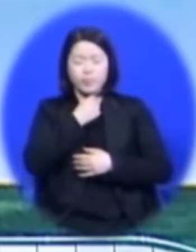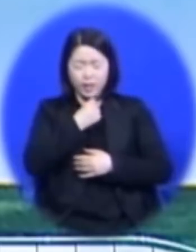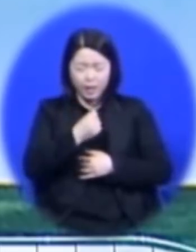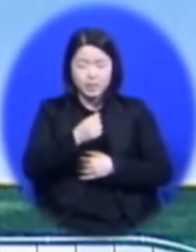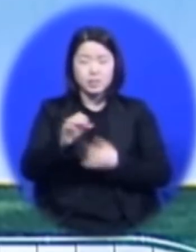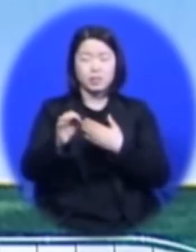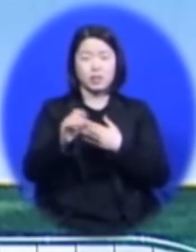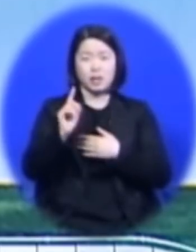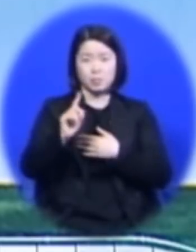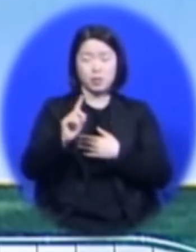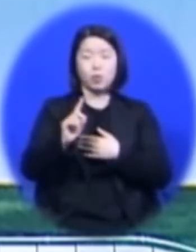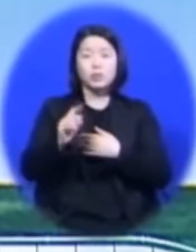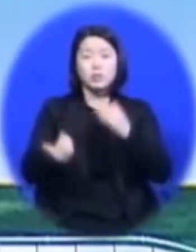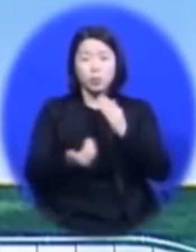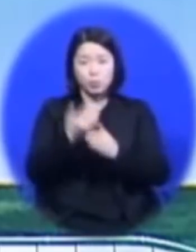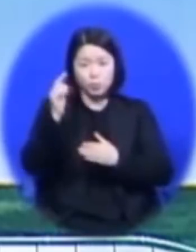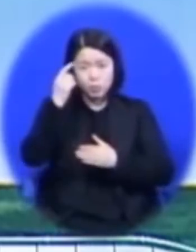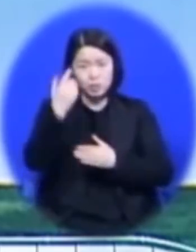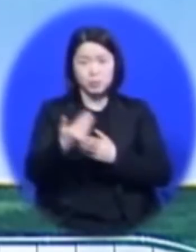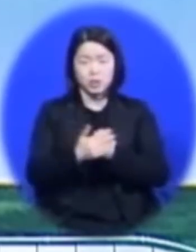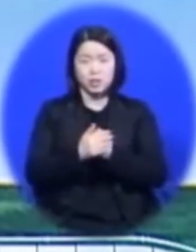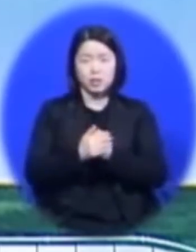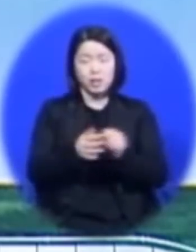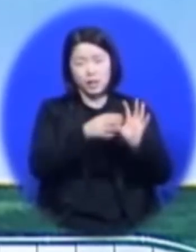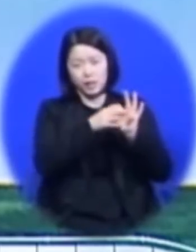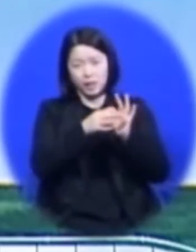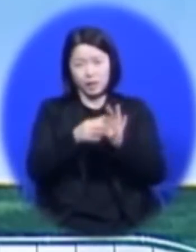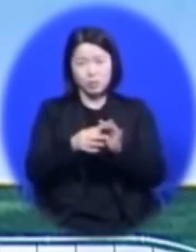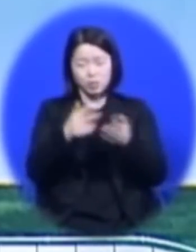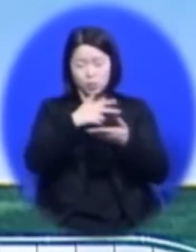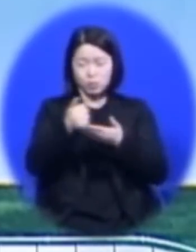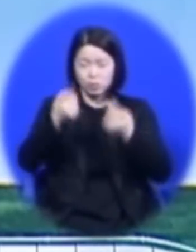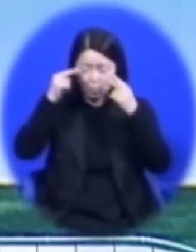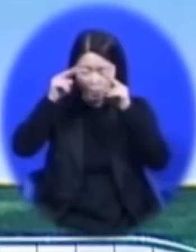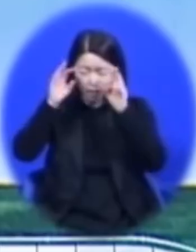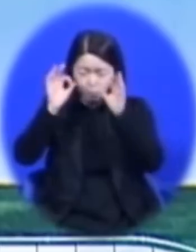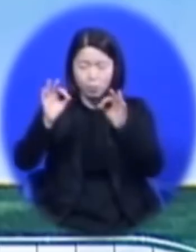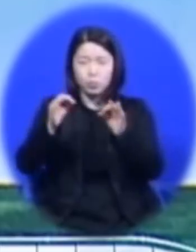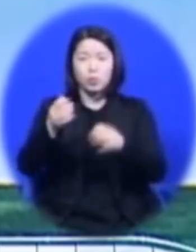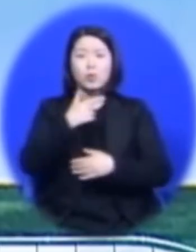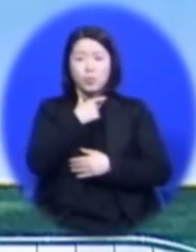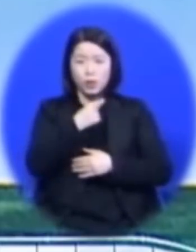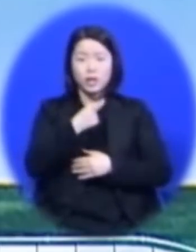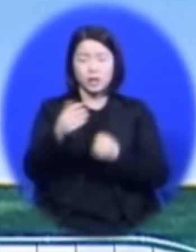거죠 계속해서 주님을 바라 보려고 하니까 온거죠